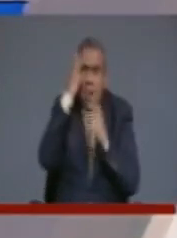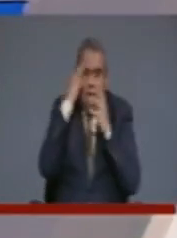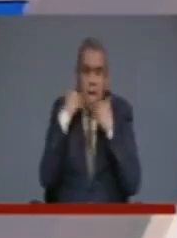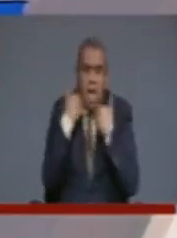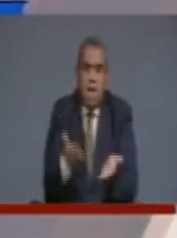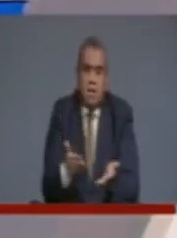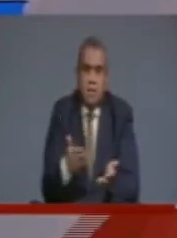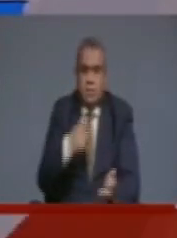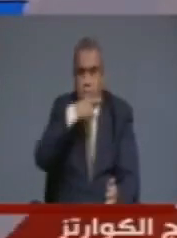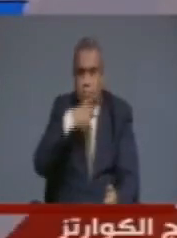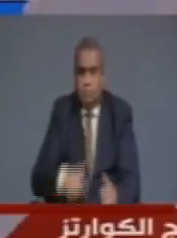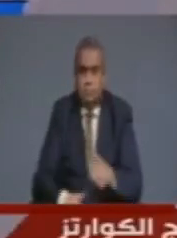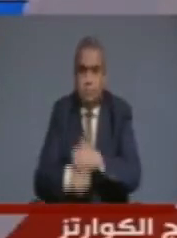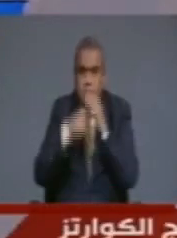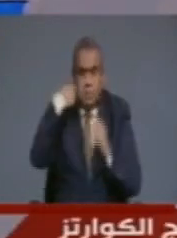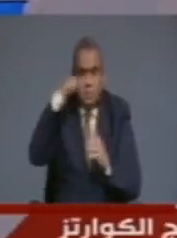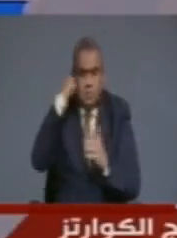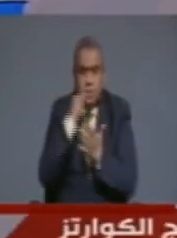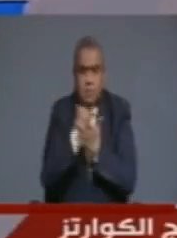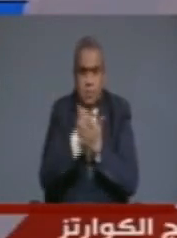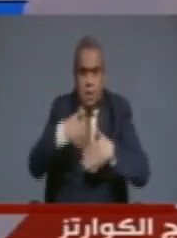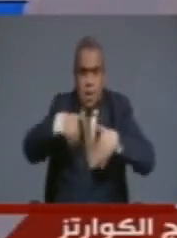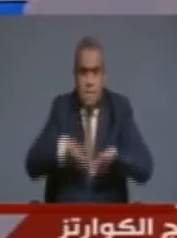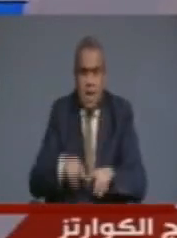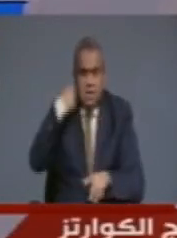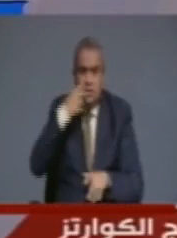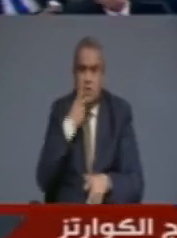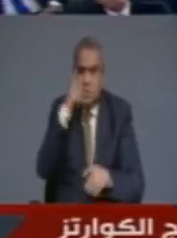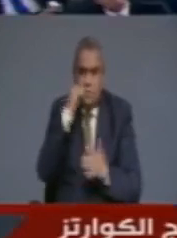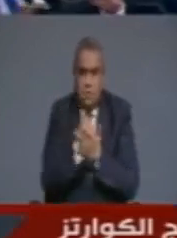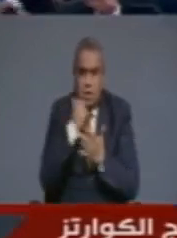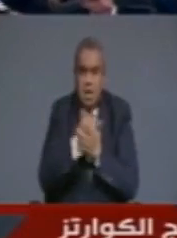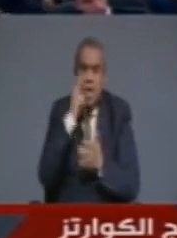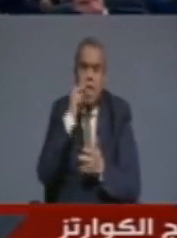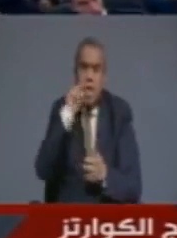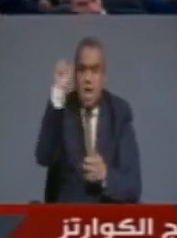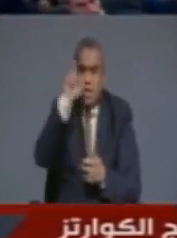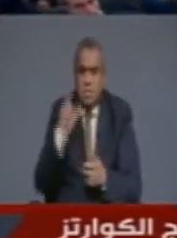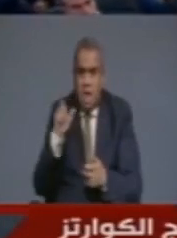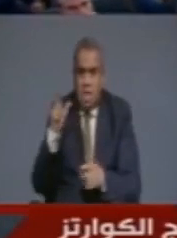كلمة السيد لوكا تونشيلي رئيس مجلس إدارة شركة بريتون الإيطالية.